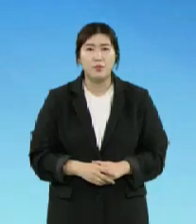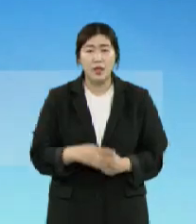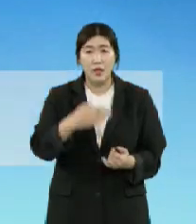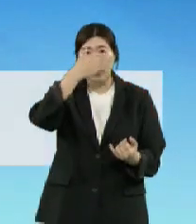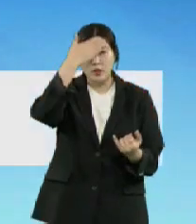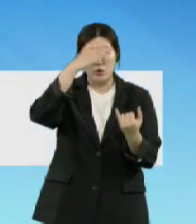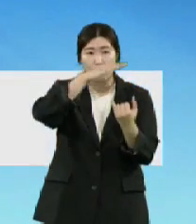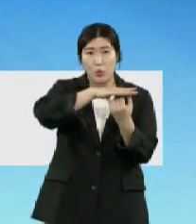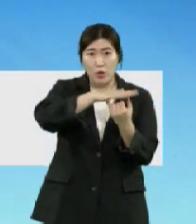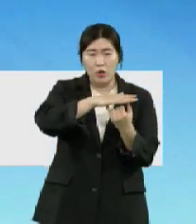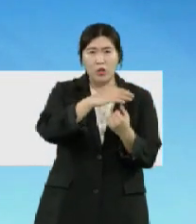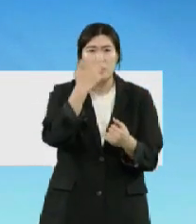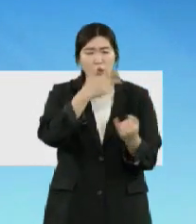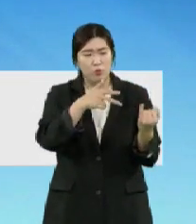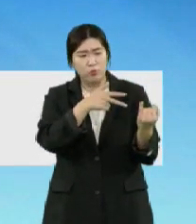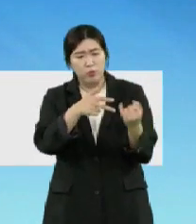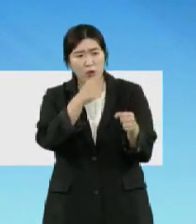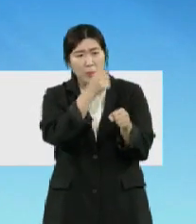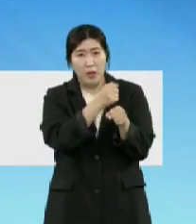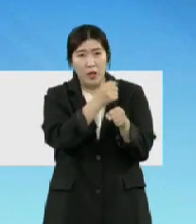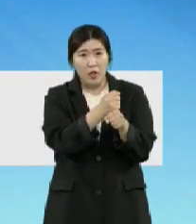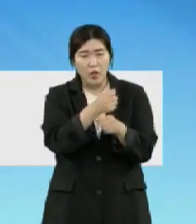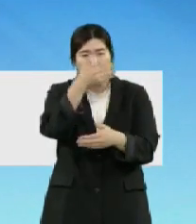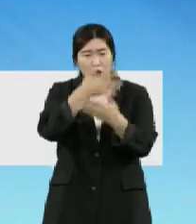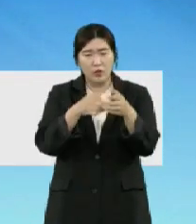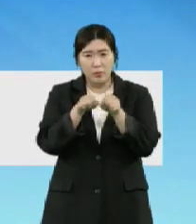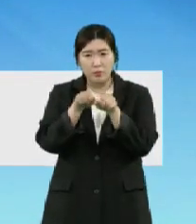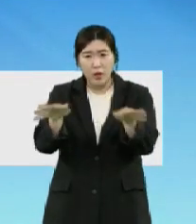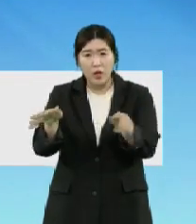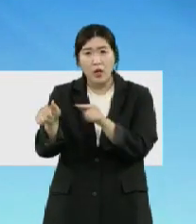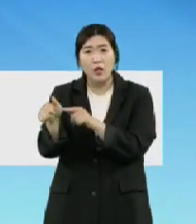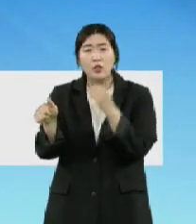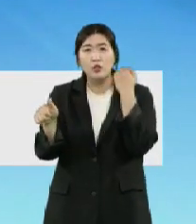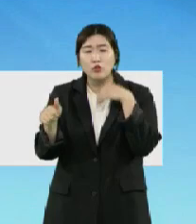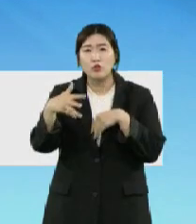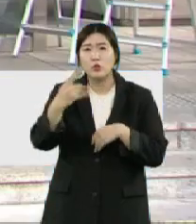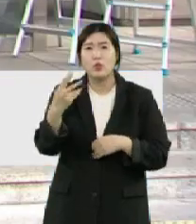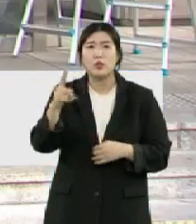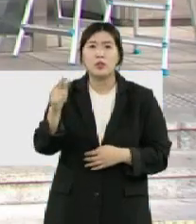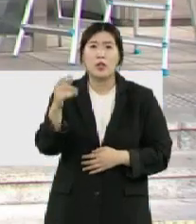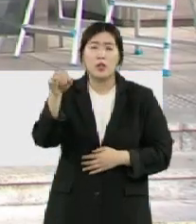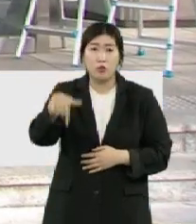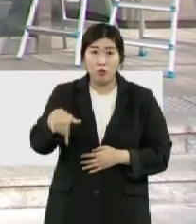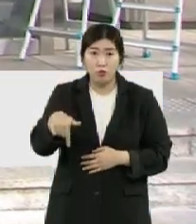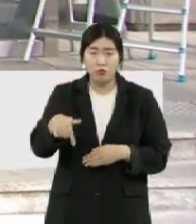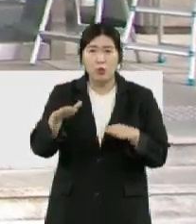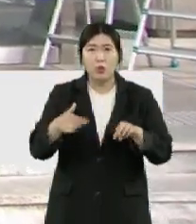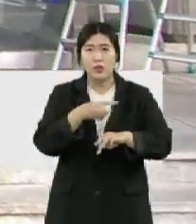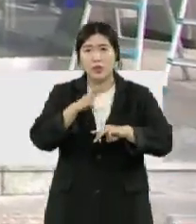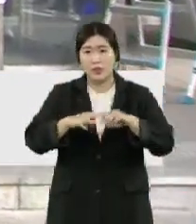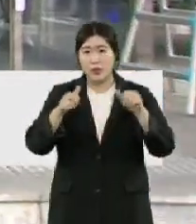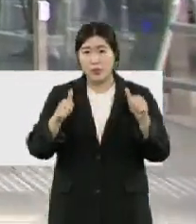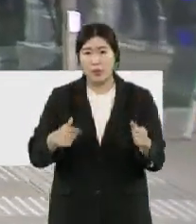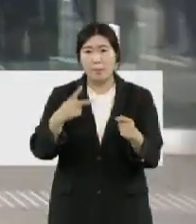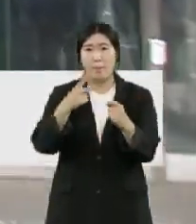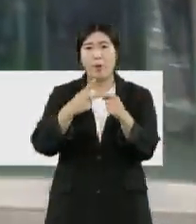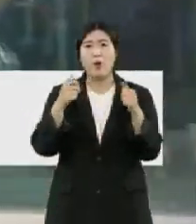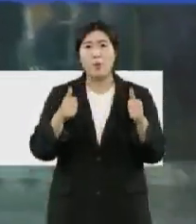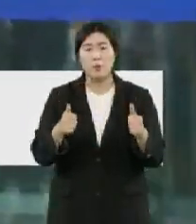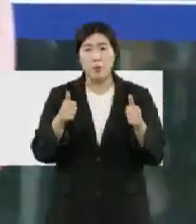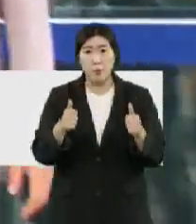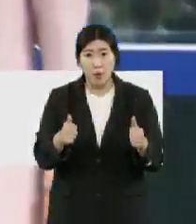미성년자 성 착취 물 재 장 빛 유포 성추행 혐의로 기소된 최 찬 우기 오늘 대전 집업 에서 열린 두 번째